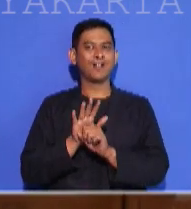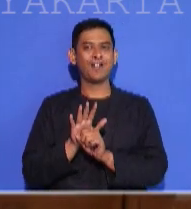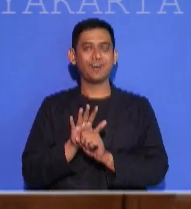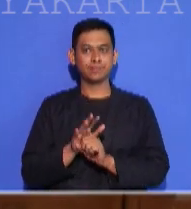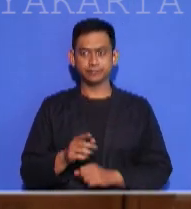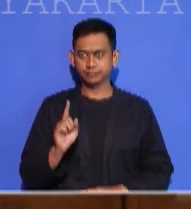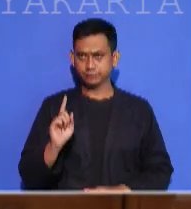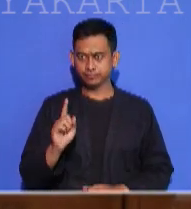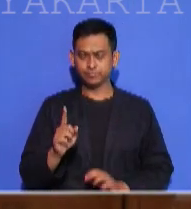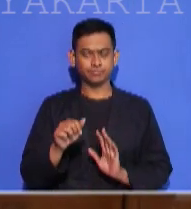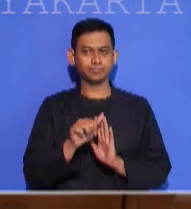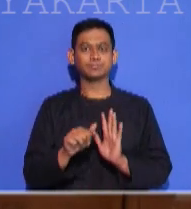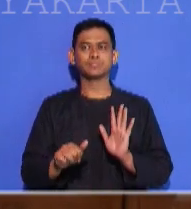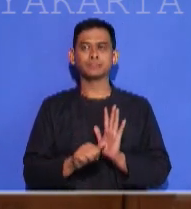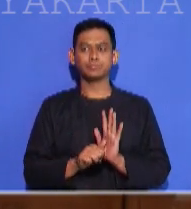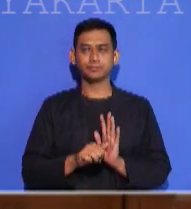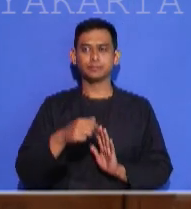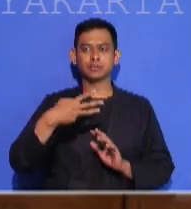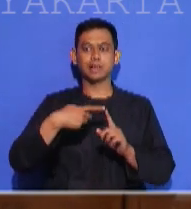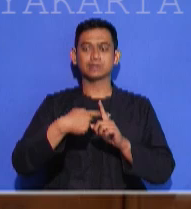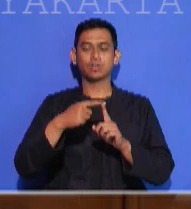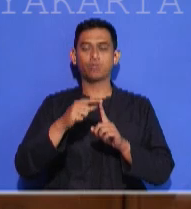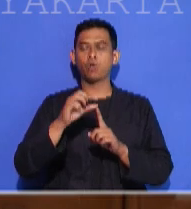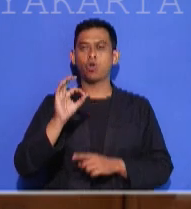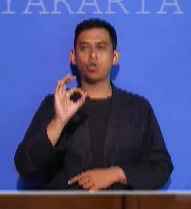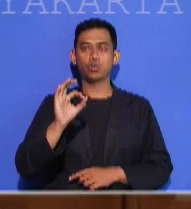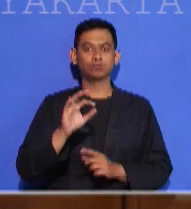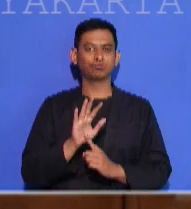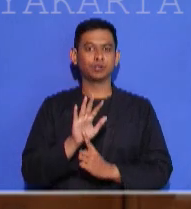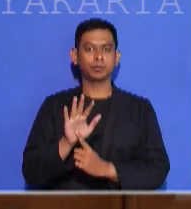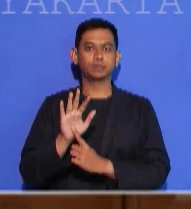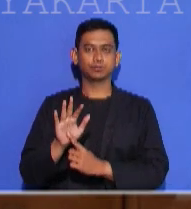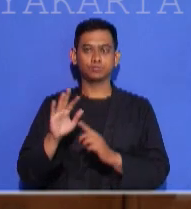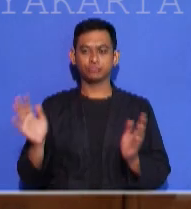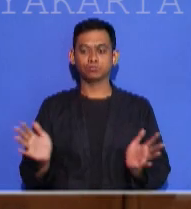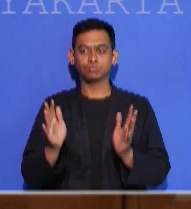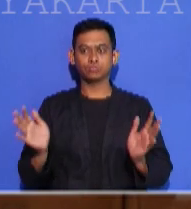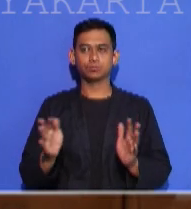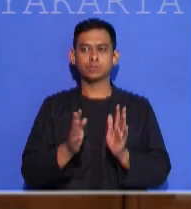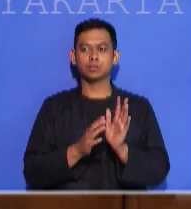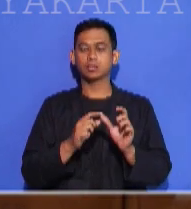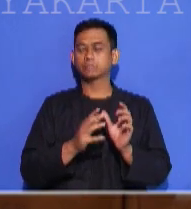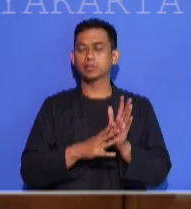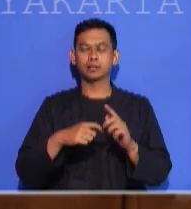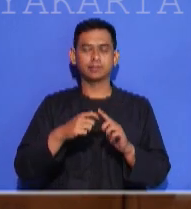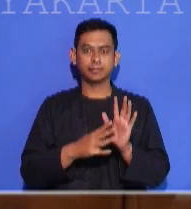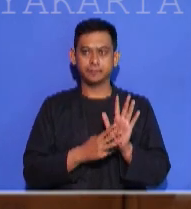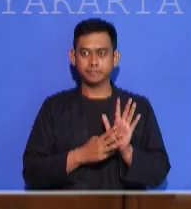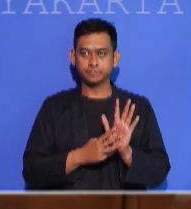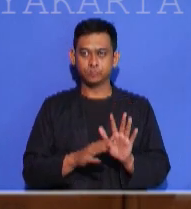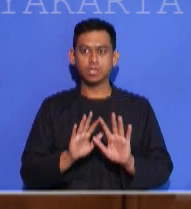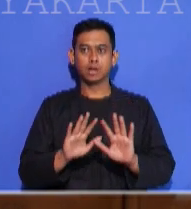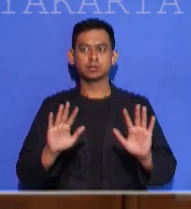gelar Sukareno Expo kejawi kangge mekenaken potensi UMKM krida menika ugi nyegahaken maneka werni